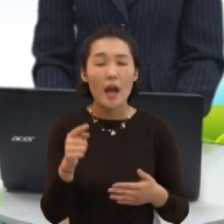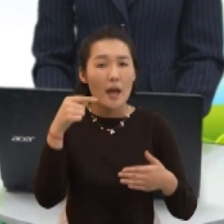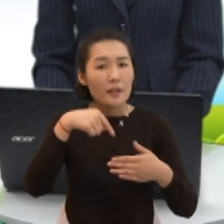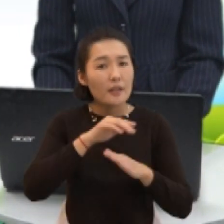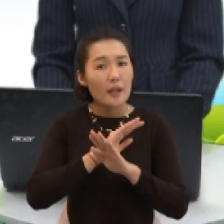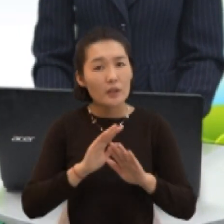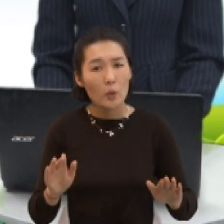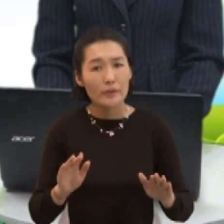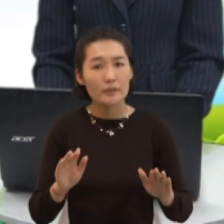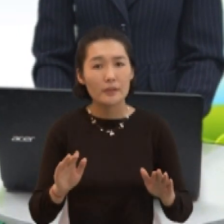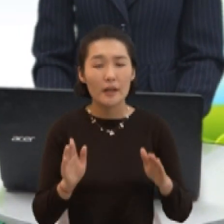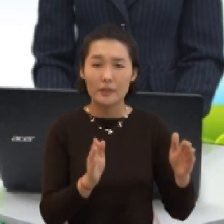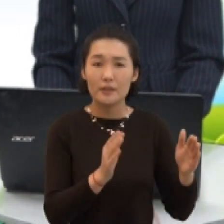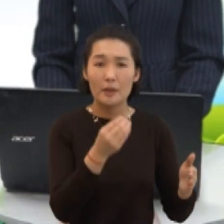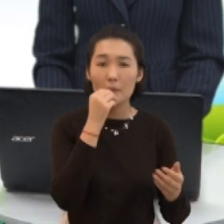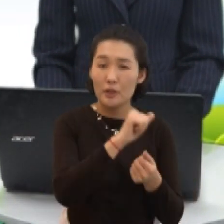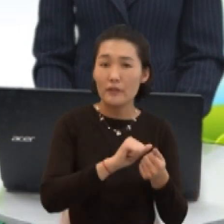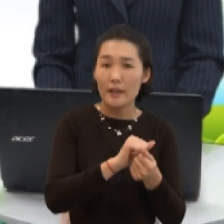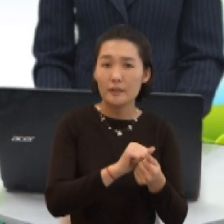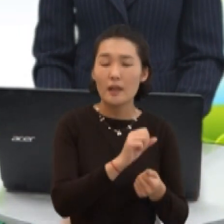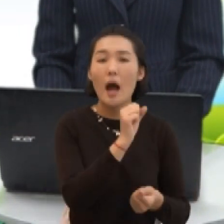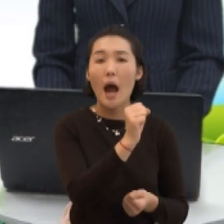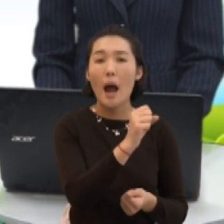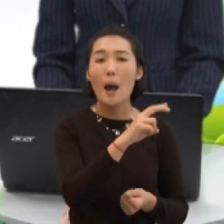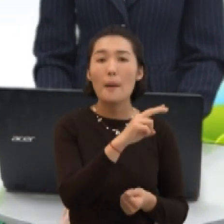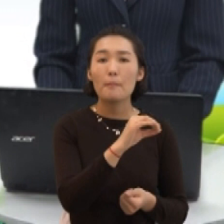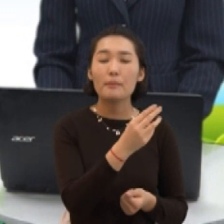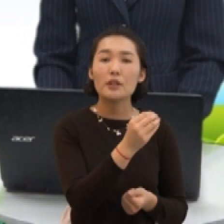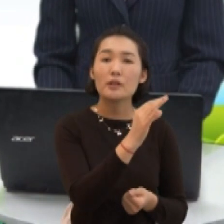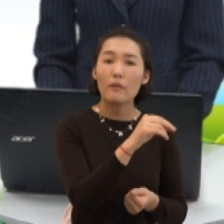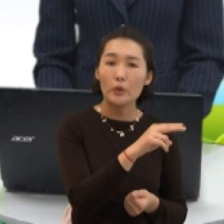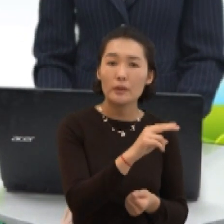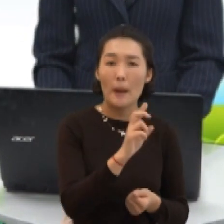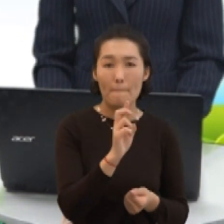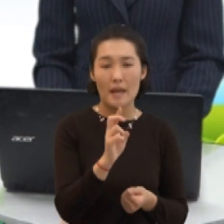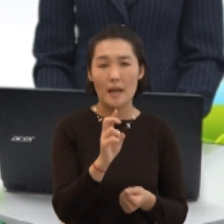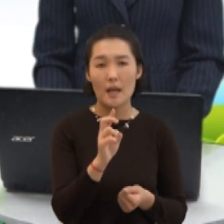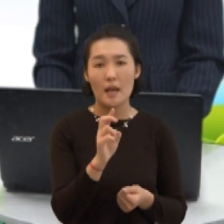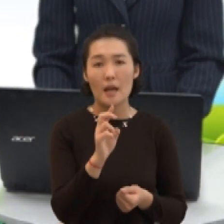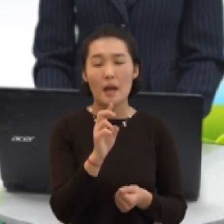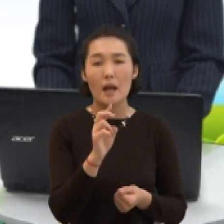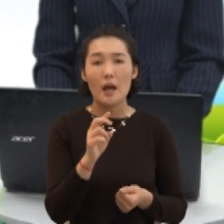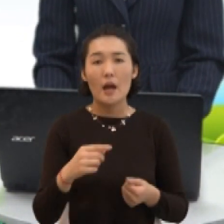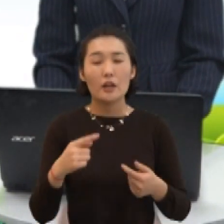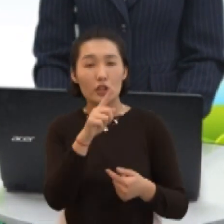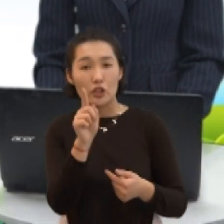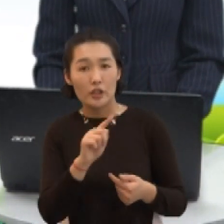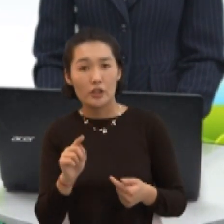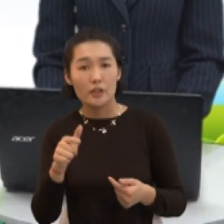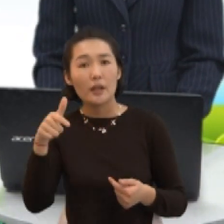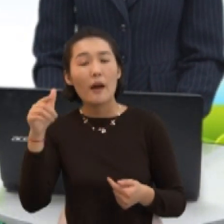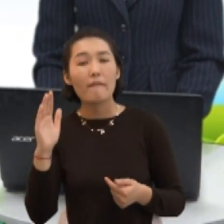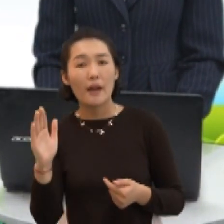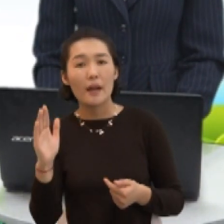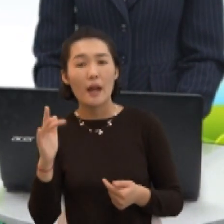системе пищеварения? А. Пищевод. Б. Кишечник. В.